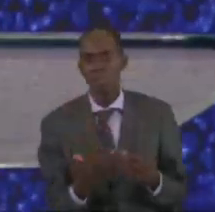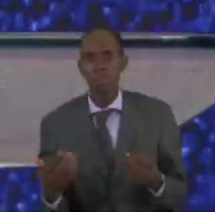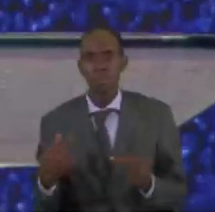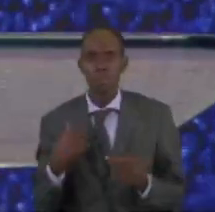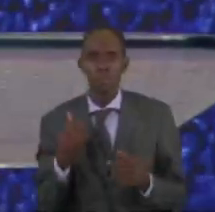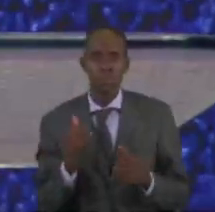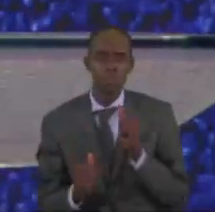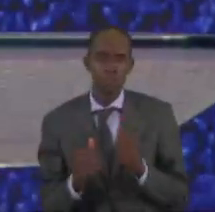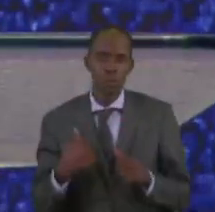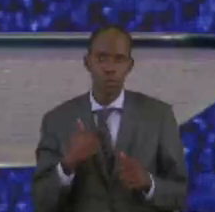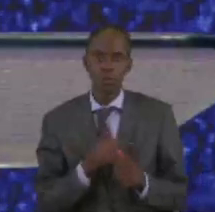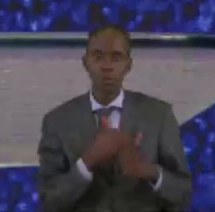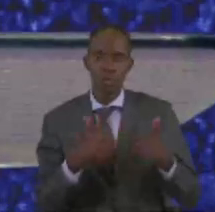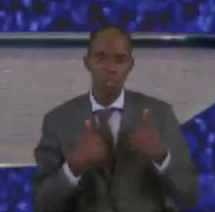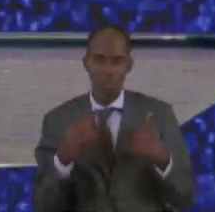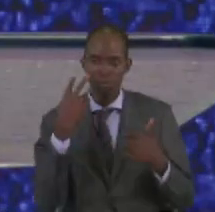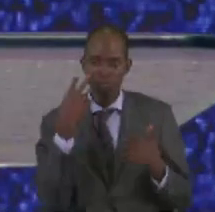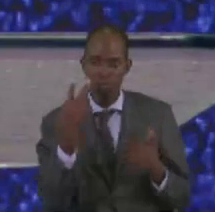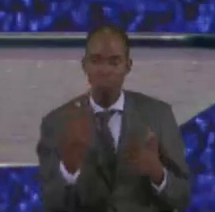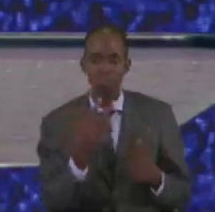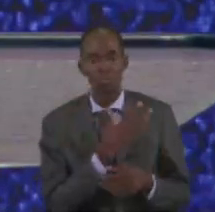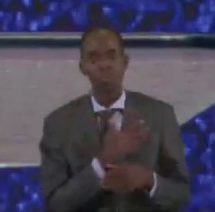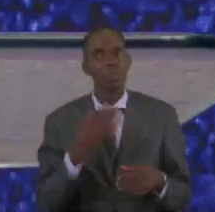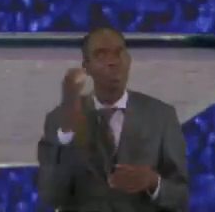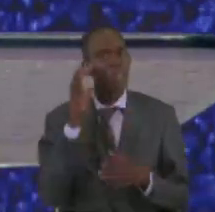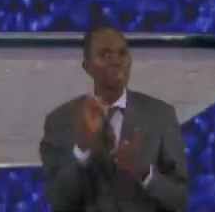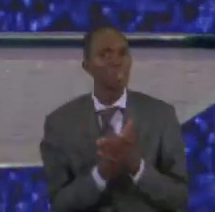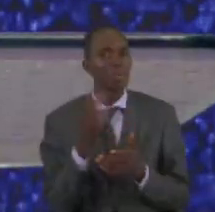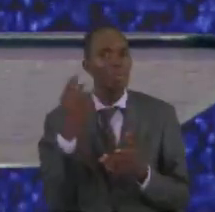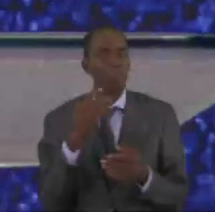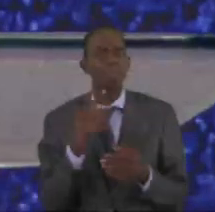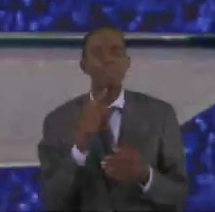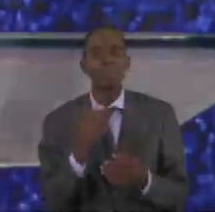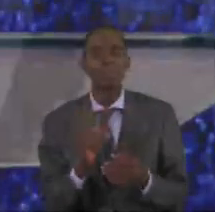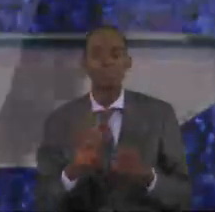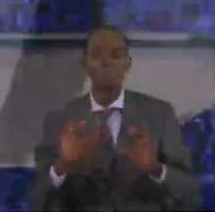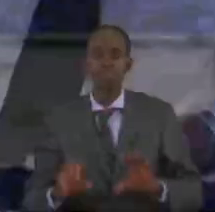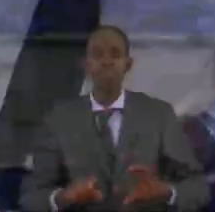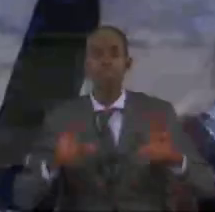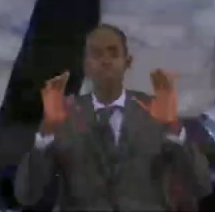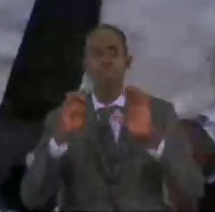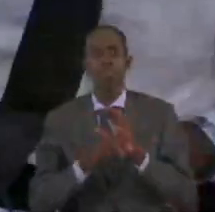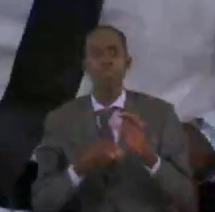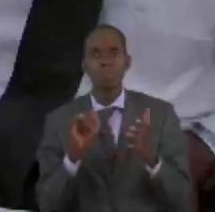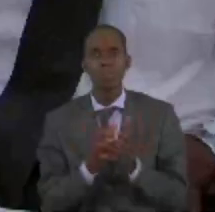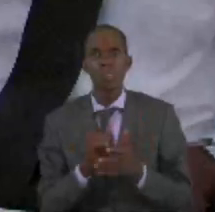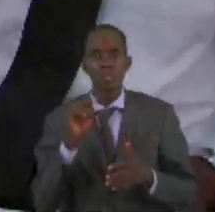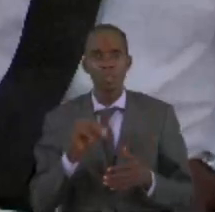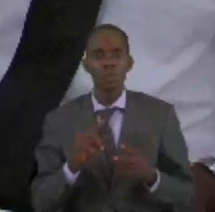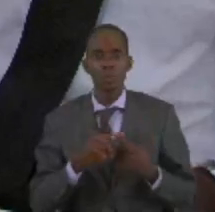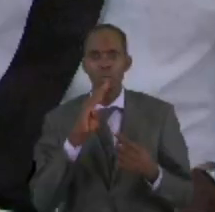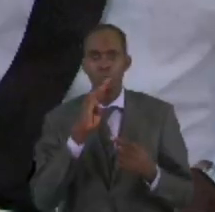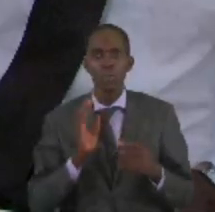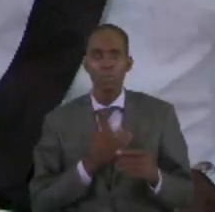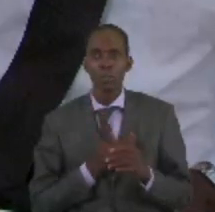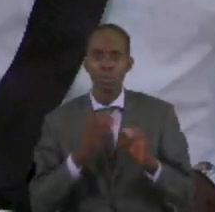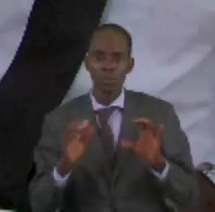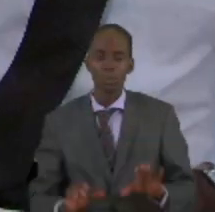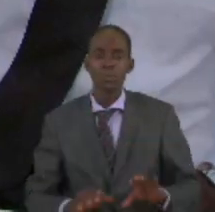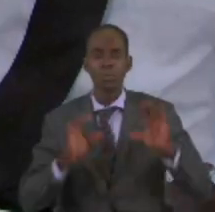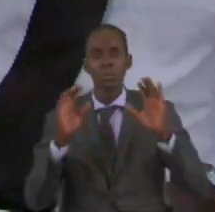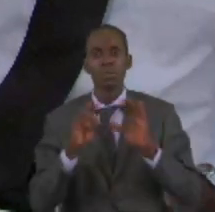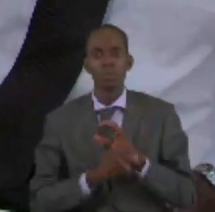De ce que nous avons vu et entendu, c'était leur dévotion. Ce doit être notre